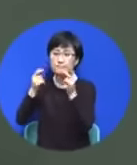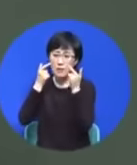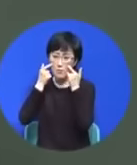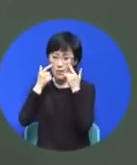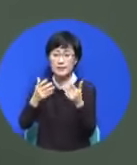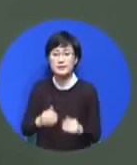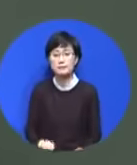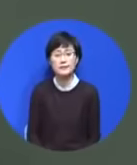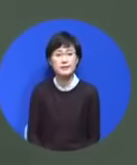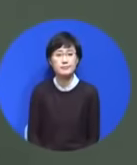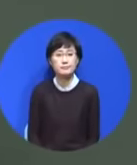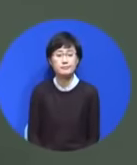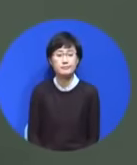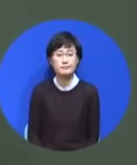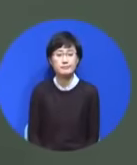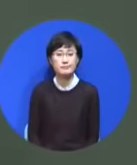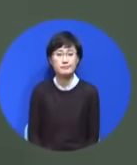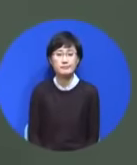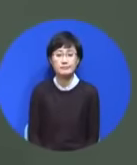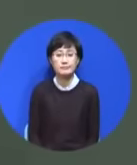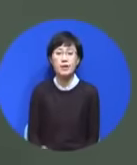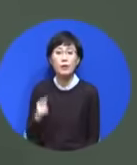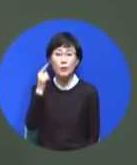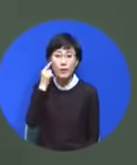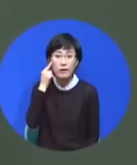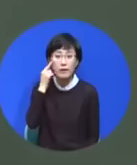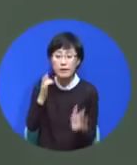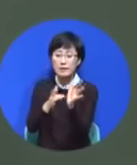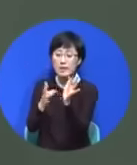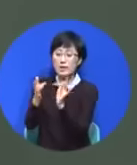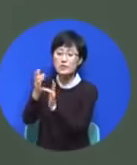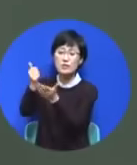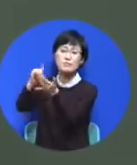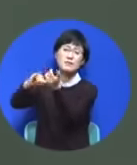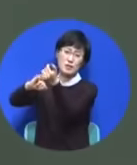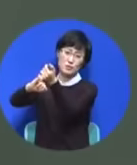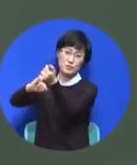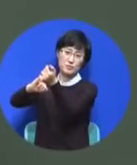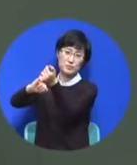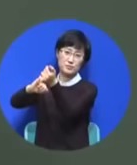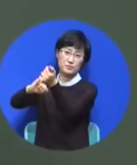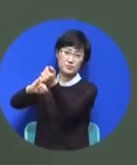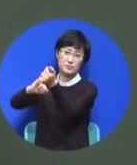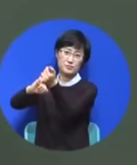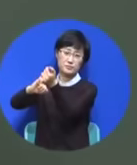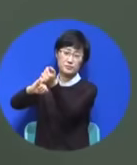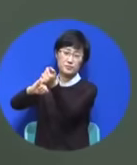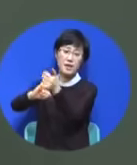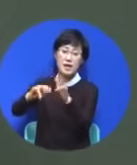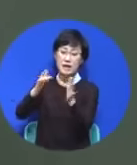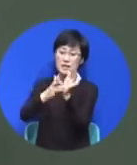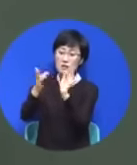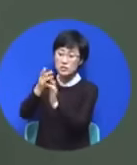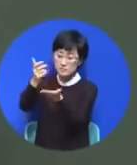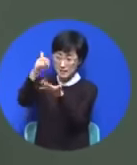것 예수님의 마지막 약속 그고 지금까지